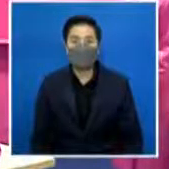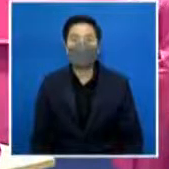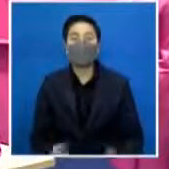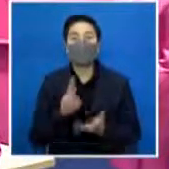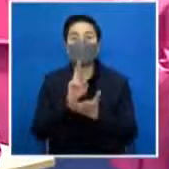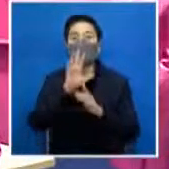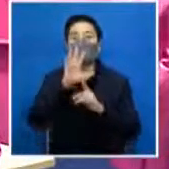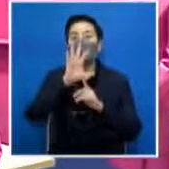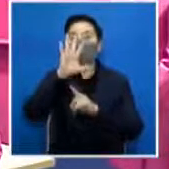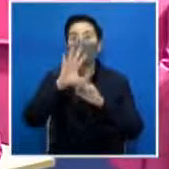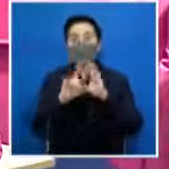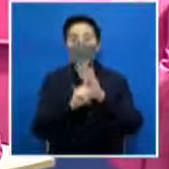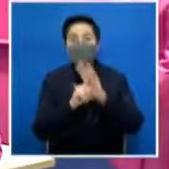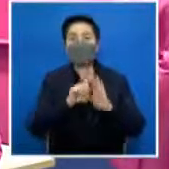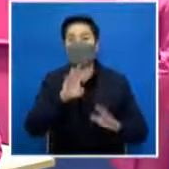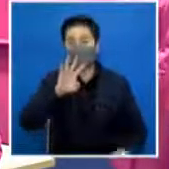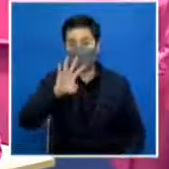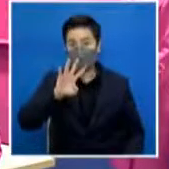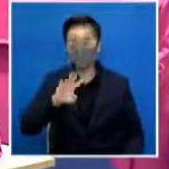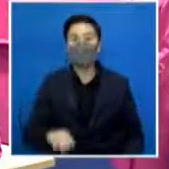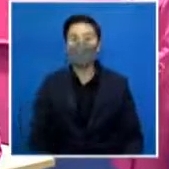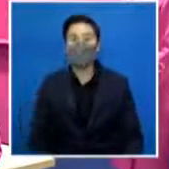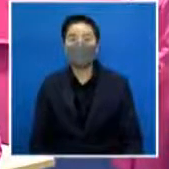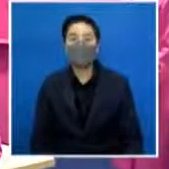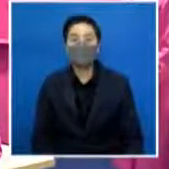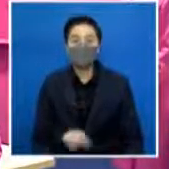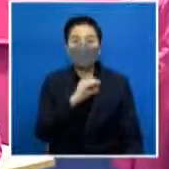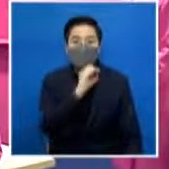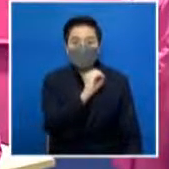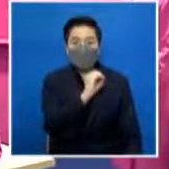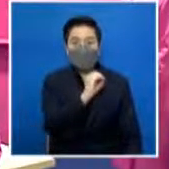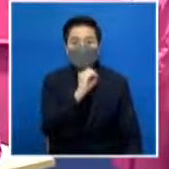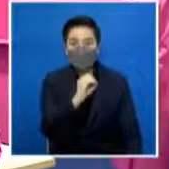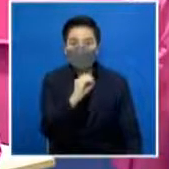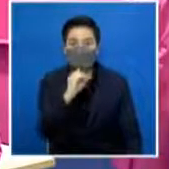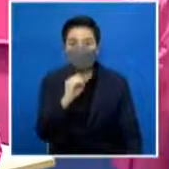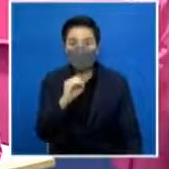อันดับที่5หมุนครั้งที่4เลขที่ออก